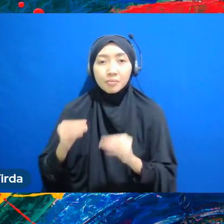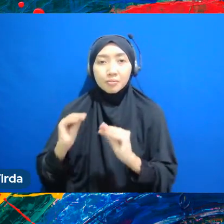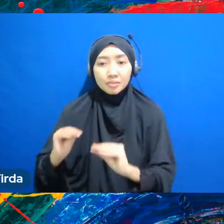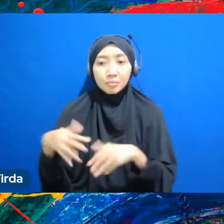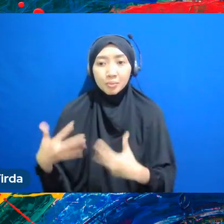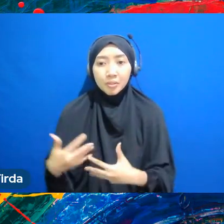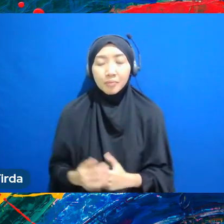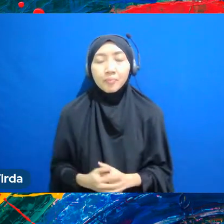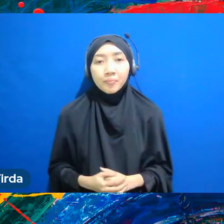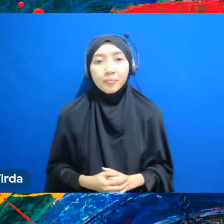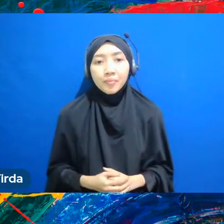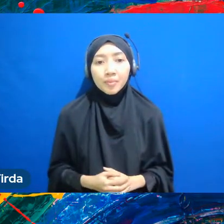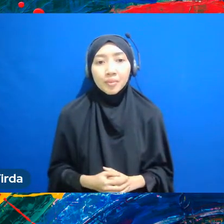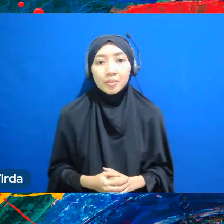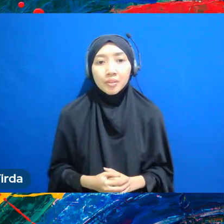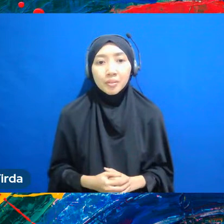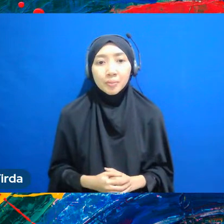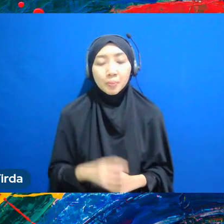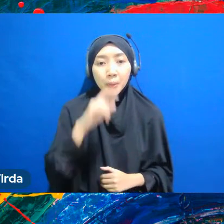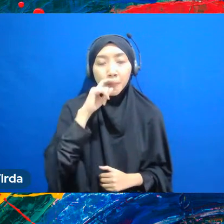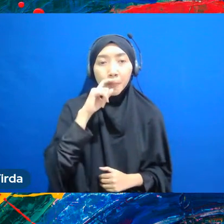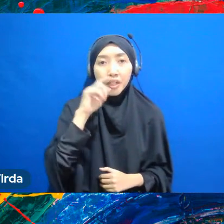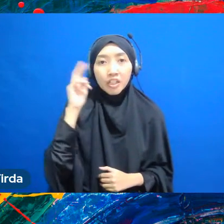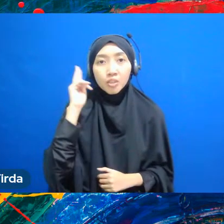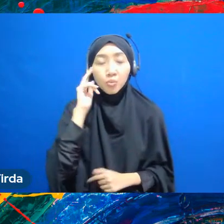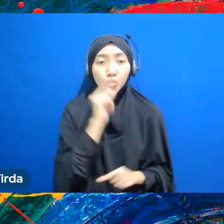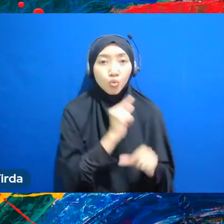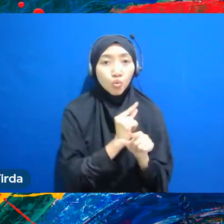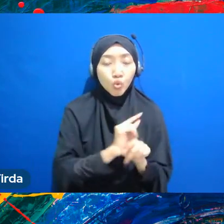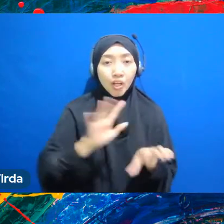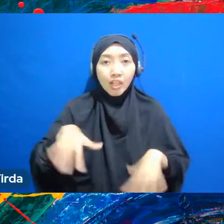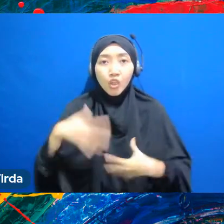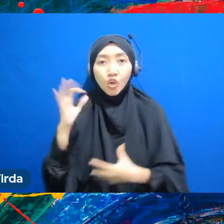Dan itu bisa dilakukan oleh guru maupun orang tua di rumah.